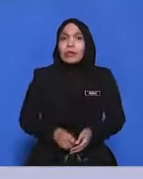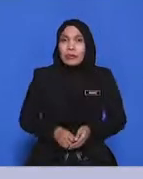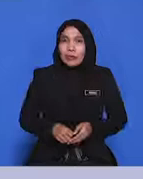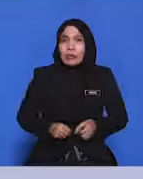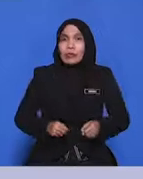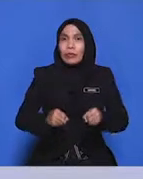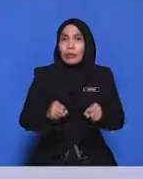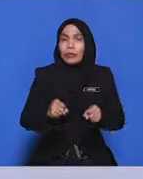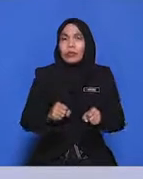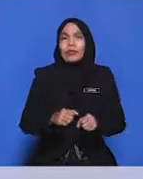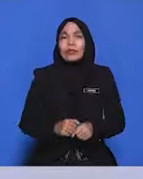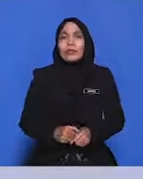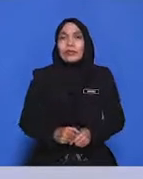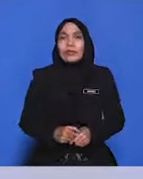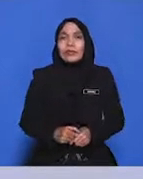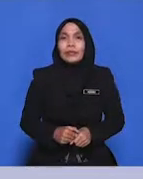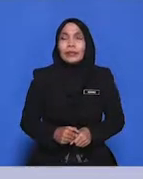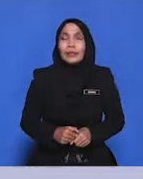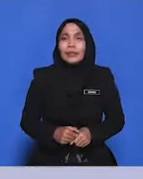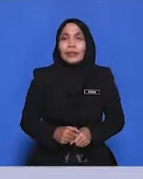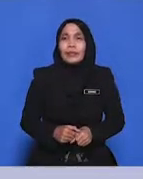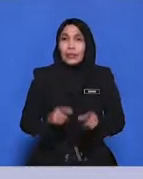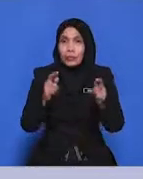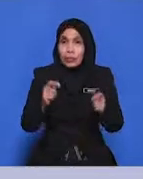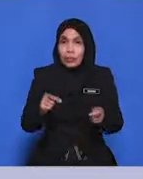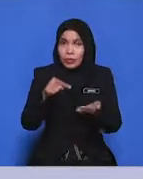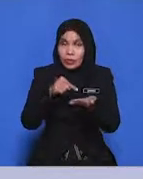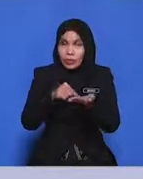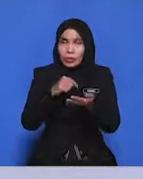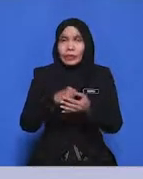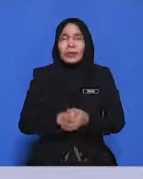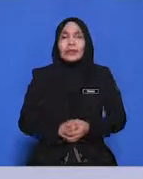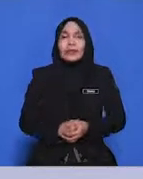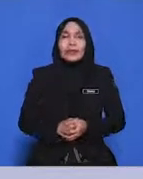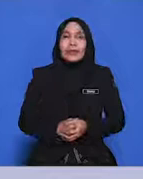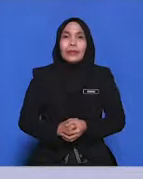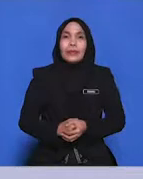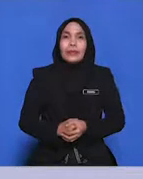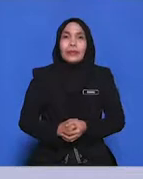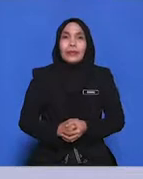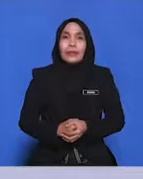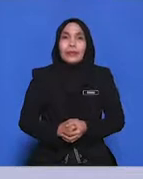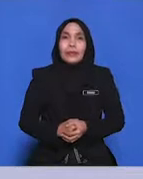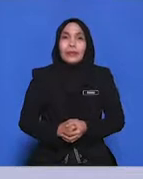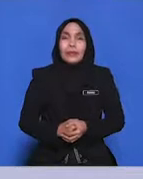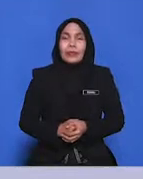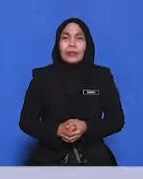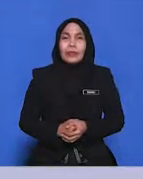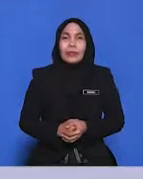As-Sayyid Jamaluddin Al-Afghani dalam bidang pemikiran dan gerakan Islam dengan